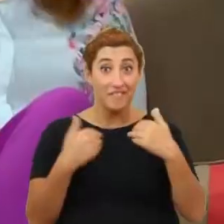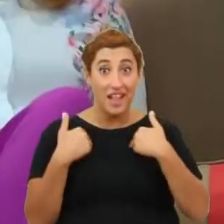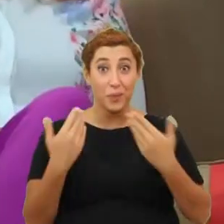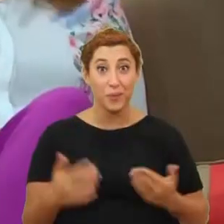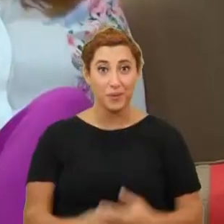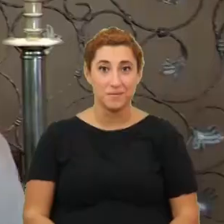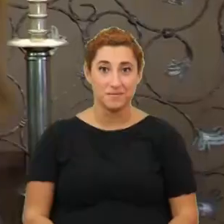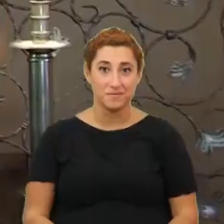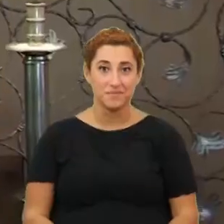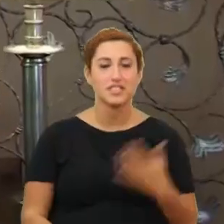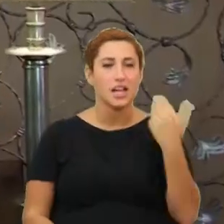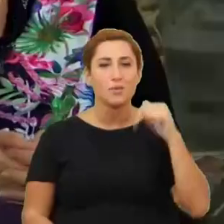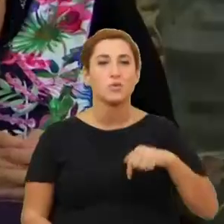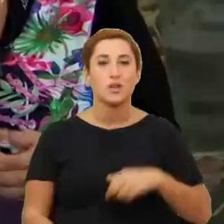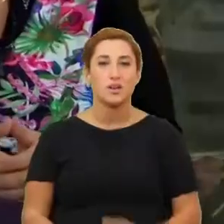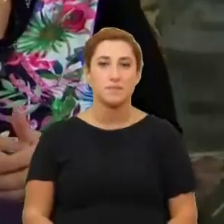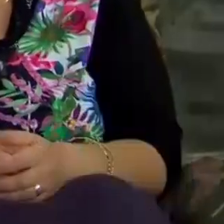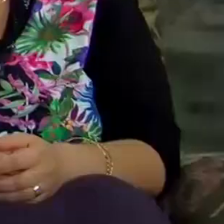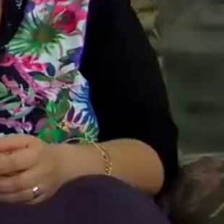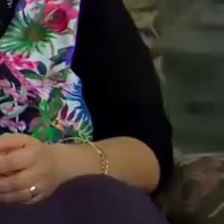evleniyorum. Gel buraya.